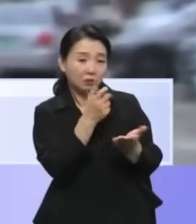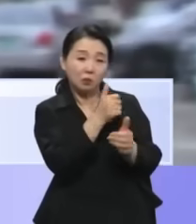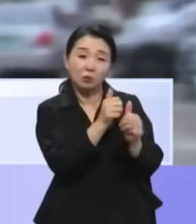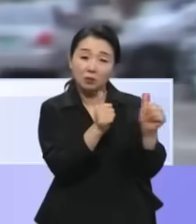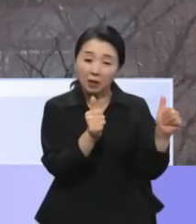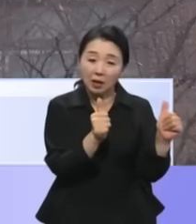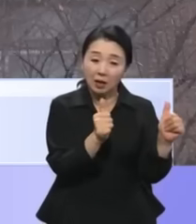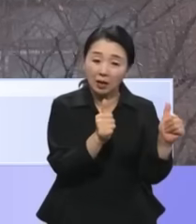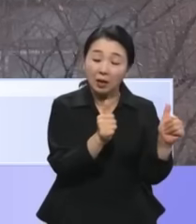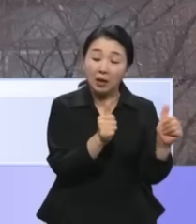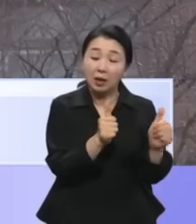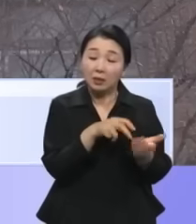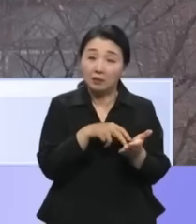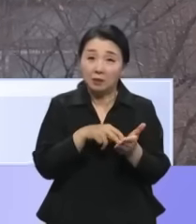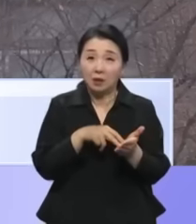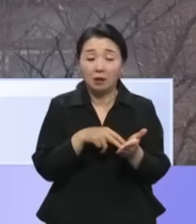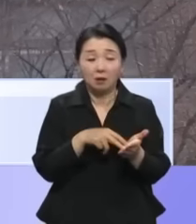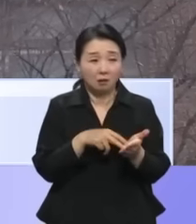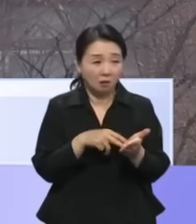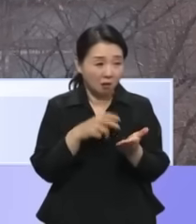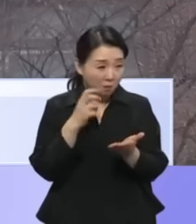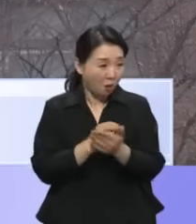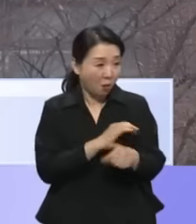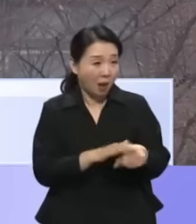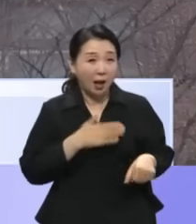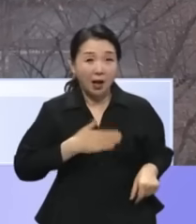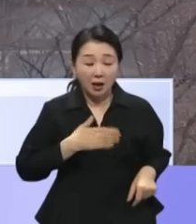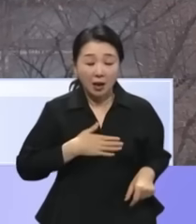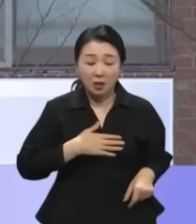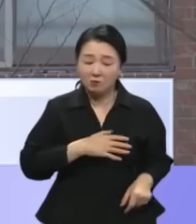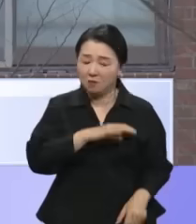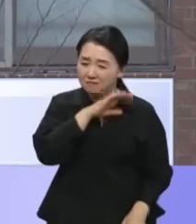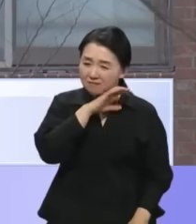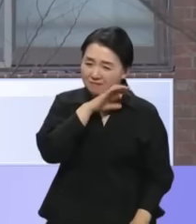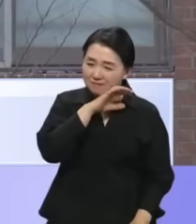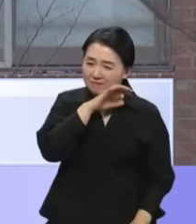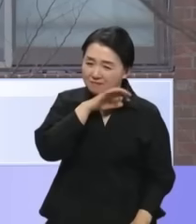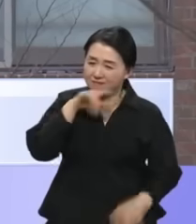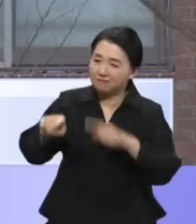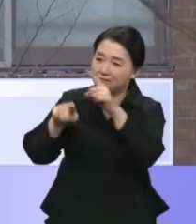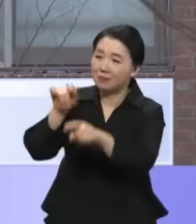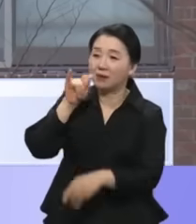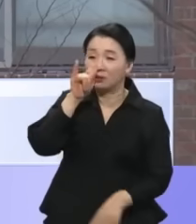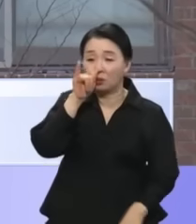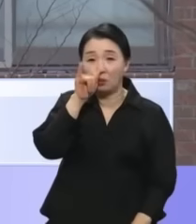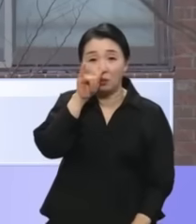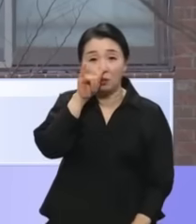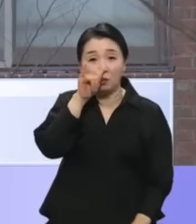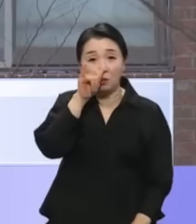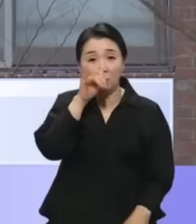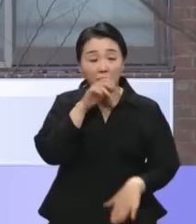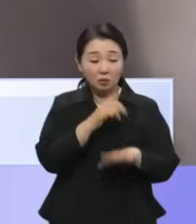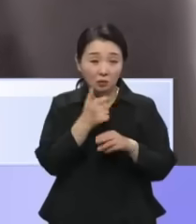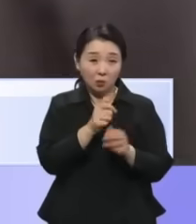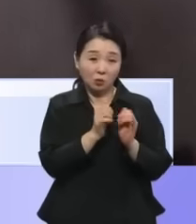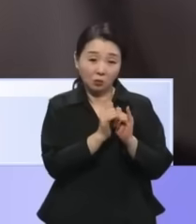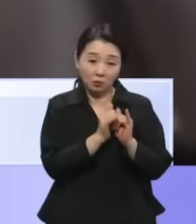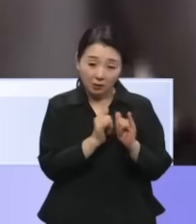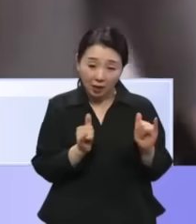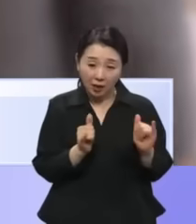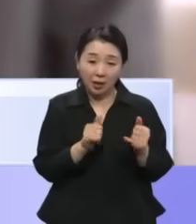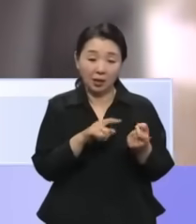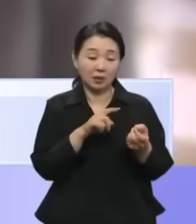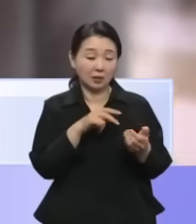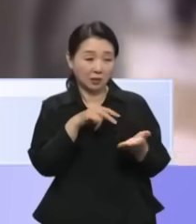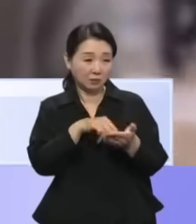하면 법률을 잘 알 것 같고 또 자신에게 엄청난 민 제기를 하는 상황이잖아요 그렇다면음 어떤 변호사라는 신분을 이용해서